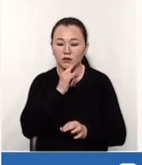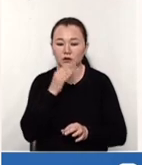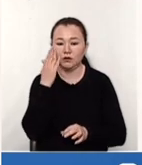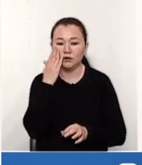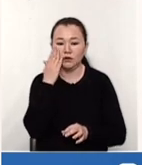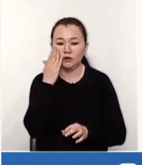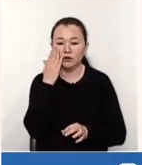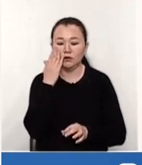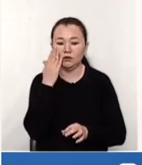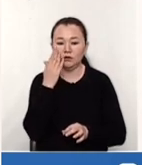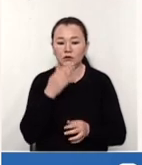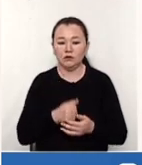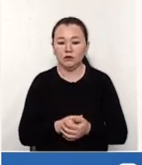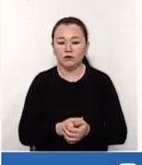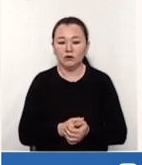шамамен